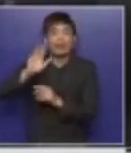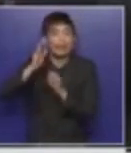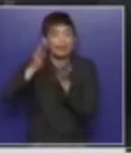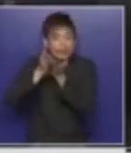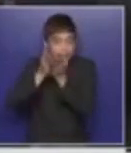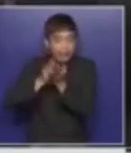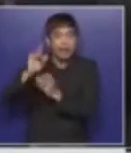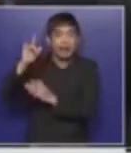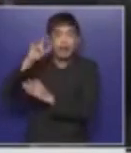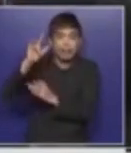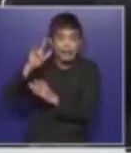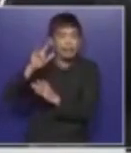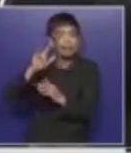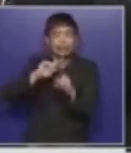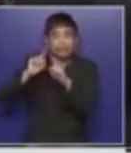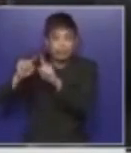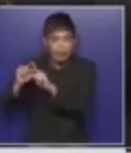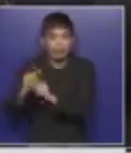แสนเจ็ดพันล้านกองทัพเรือสี่หมื่นแปดพันล้านกองทัพอากาศ40000